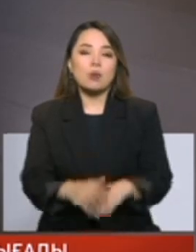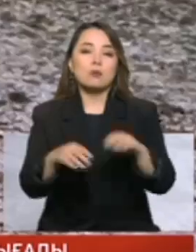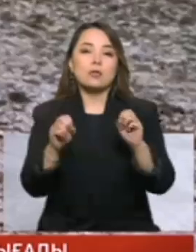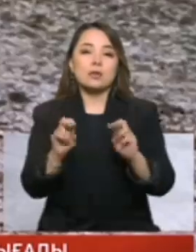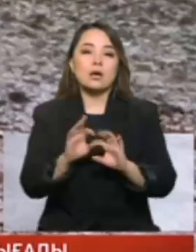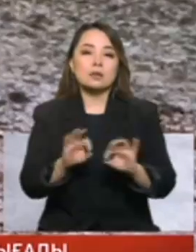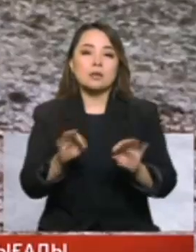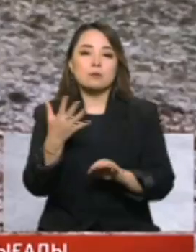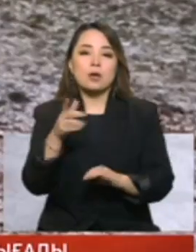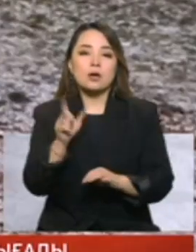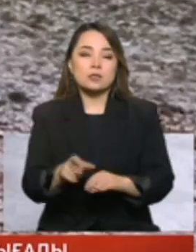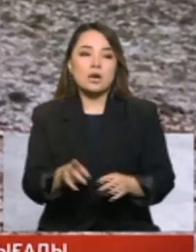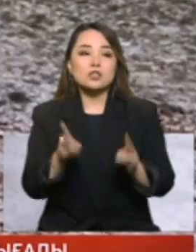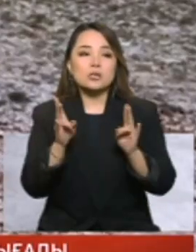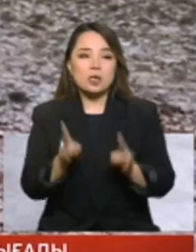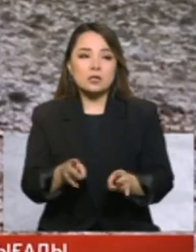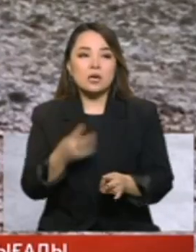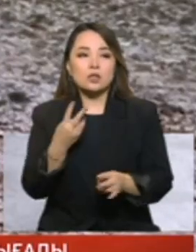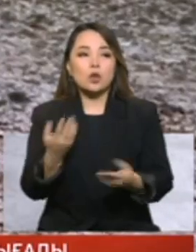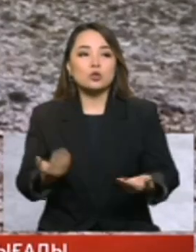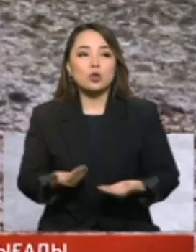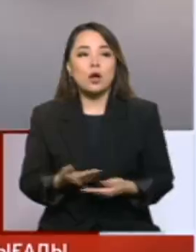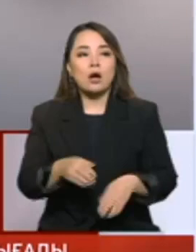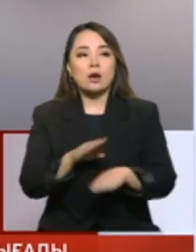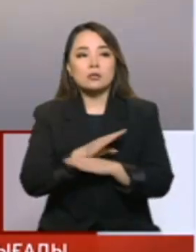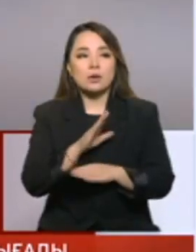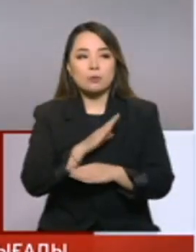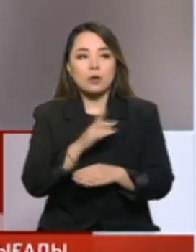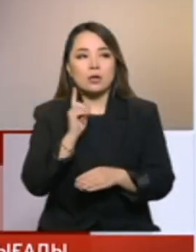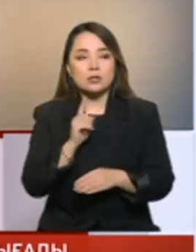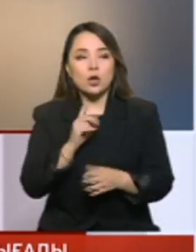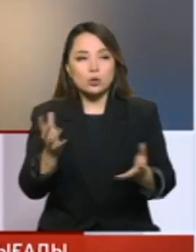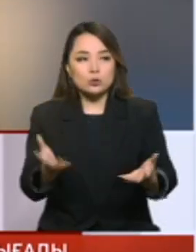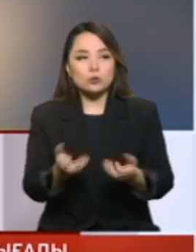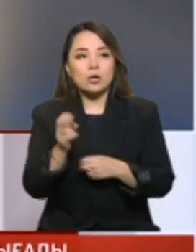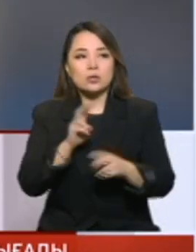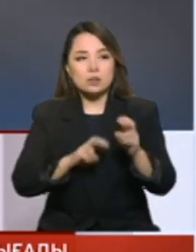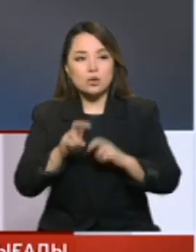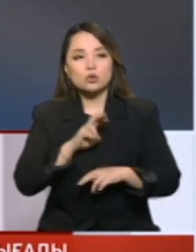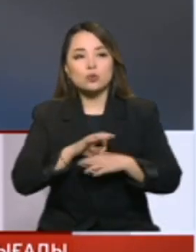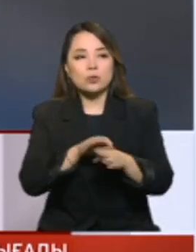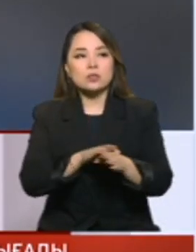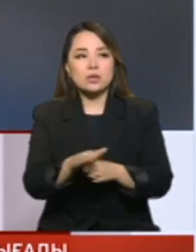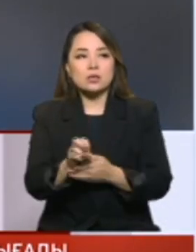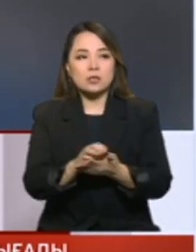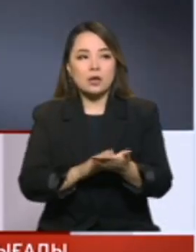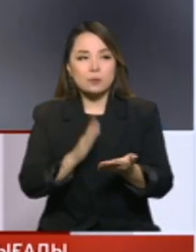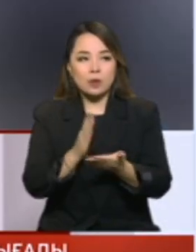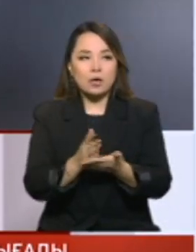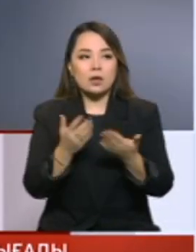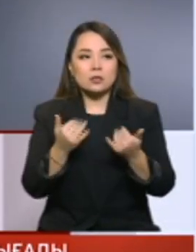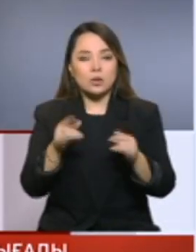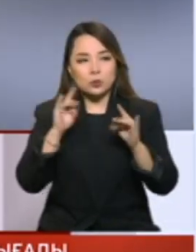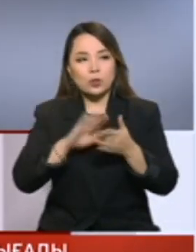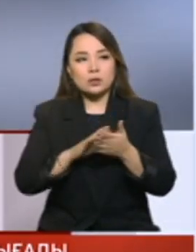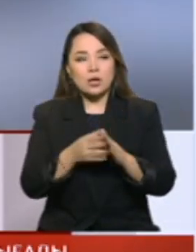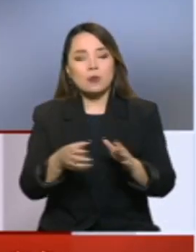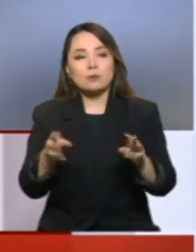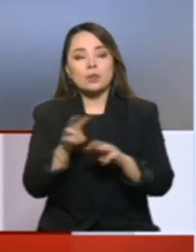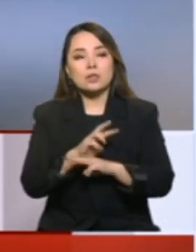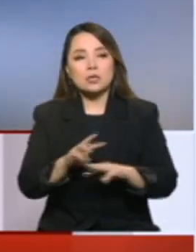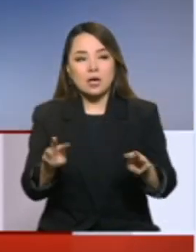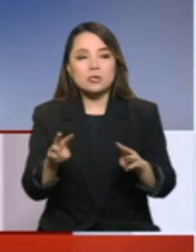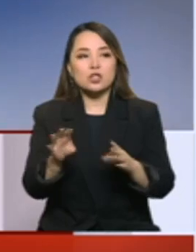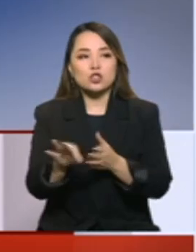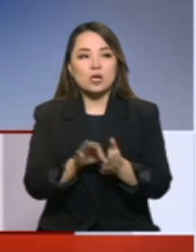Мамандардың айтуынша 5 адам зардап шекті, 2 тұрғын қайтыс болды. Әлі де құтқару, іздестіру жұмыстары жүргізіліп жатыр. Төтенше жағдайлар